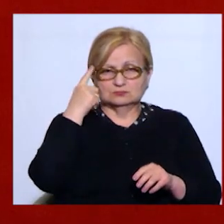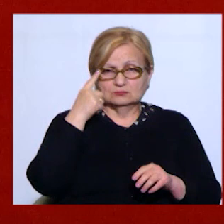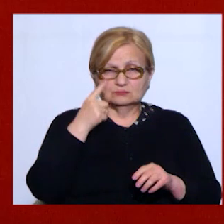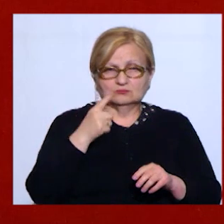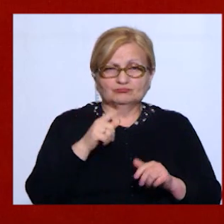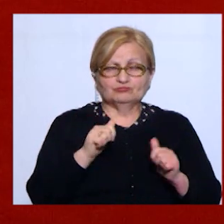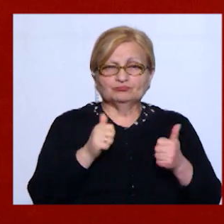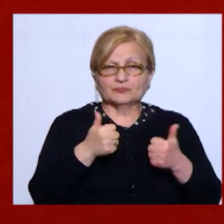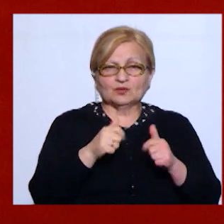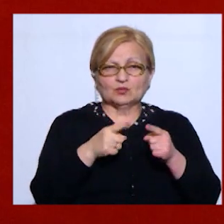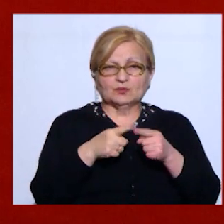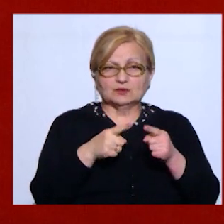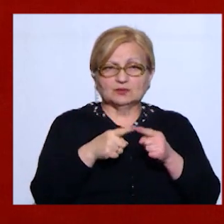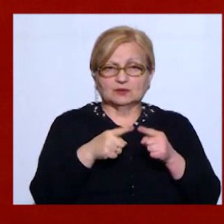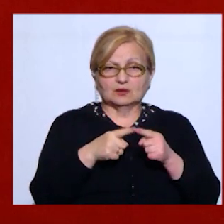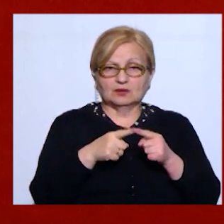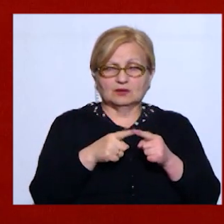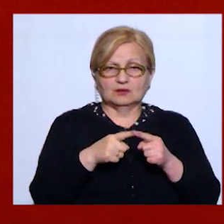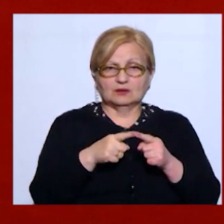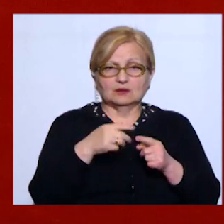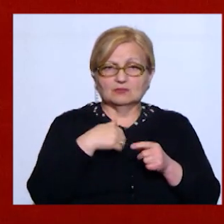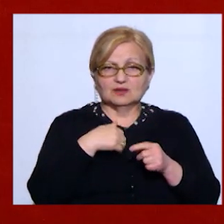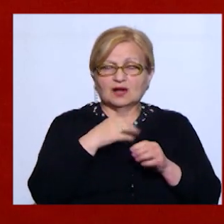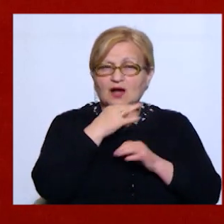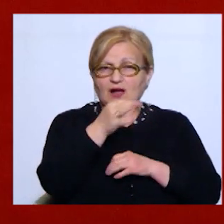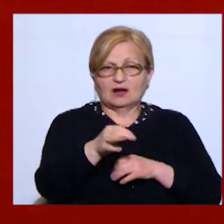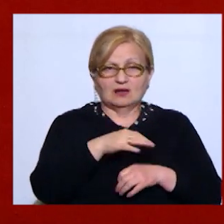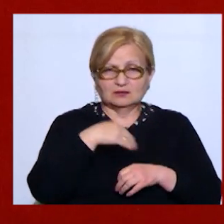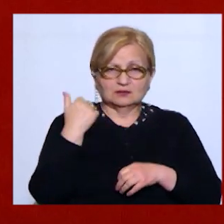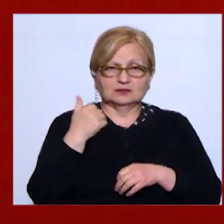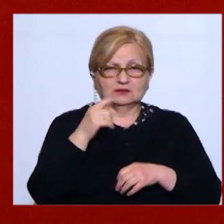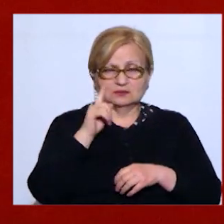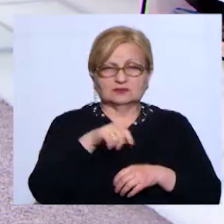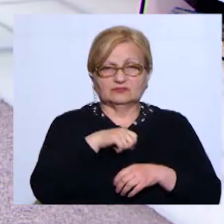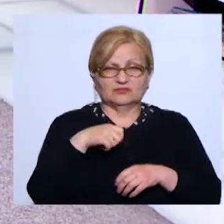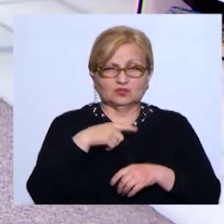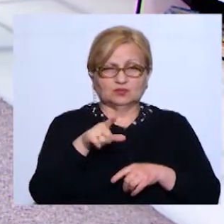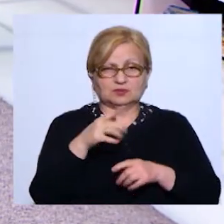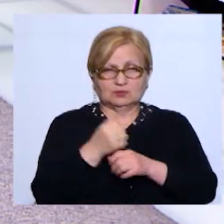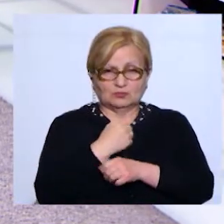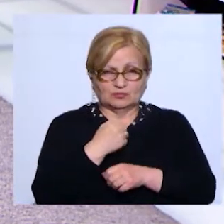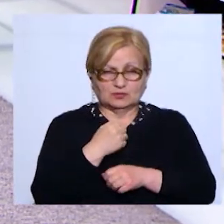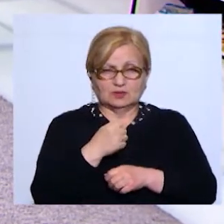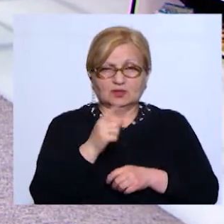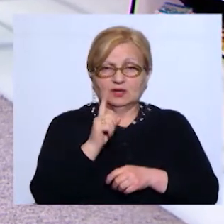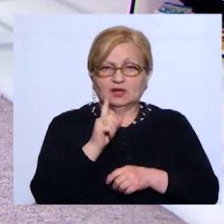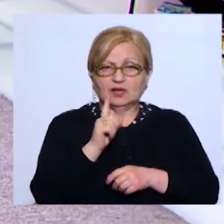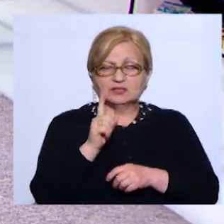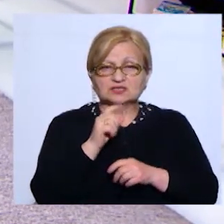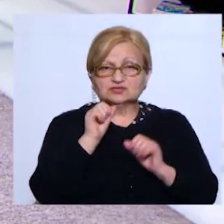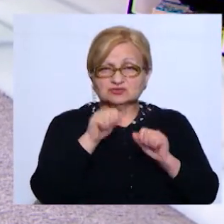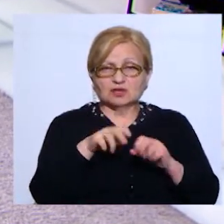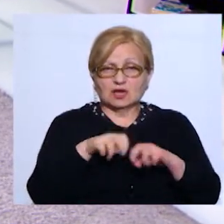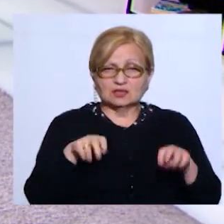სიტყვაზე, რომელი კუთხე აკეთებს გარდამტეხს. ამის არ მინდა სპეციალურად გითხრათ, იმიტომ რომ ანამდვილად ვიცი, რომ შეგვიძლია ამოცნობა. მაგრამ ერთადერთი რა ანალიზი